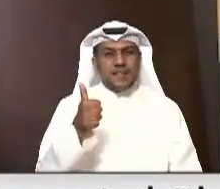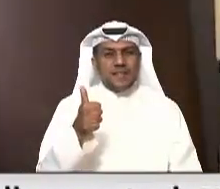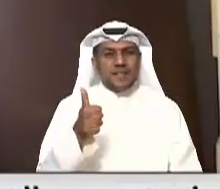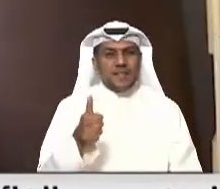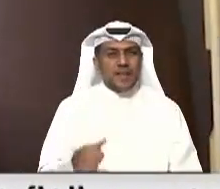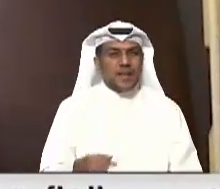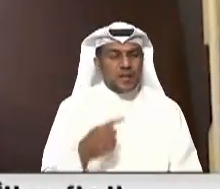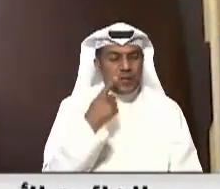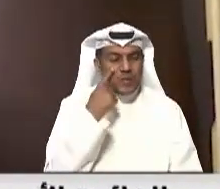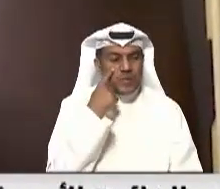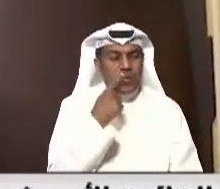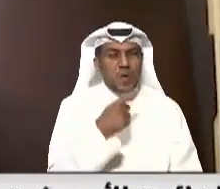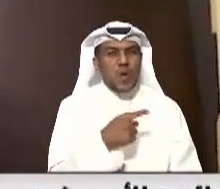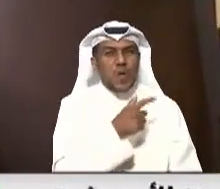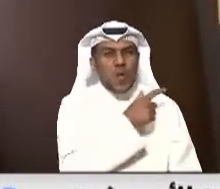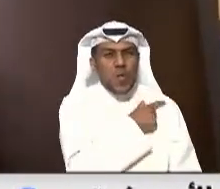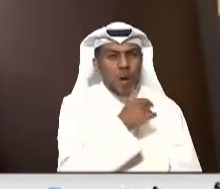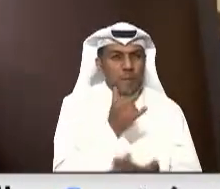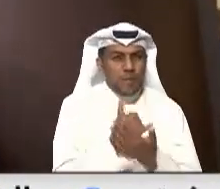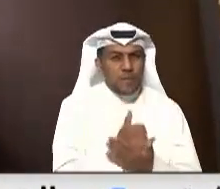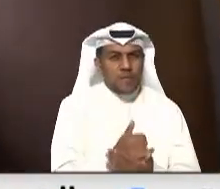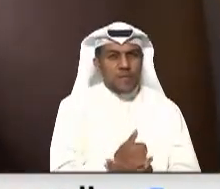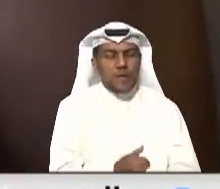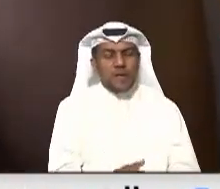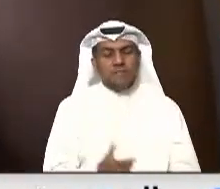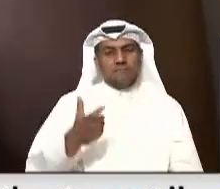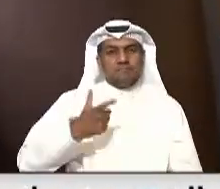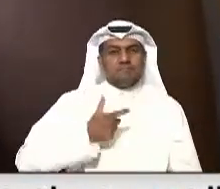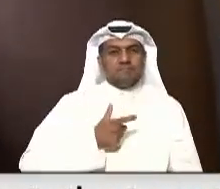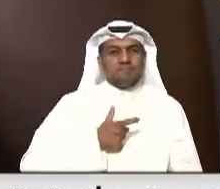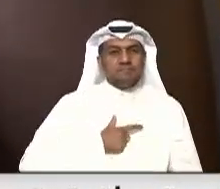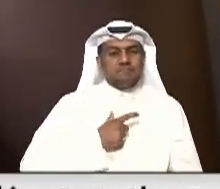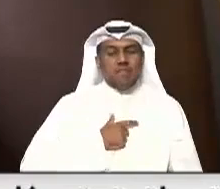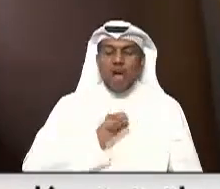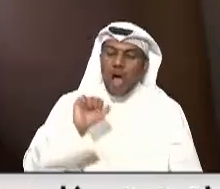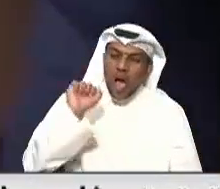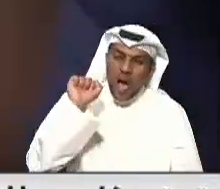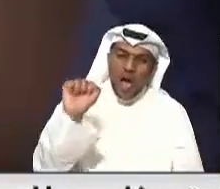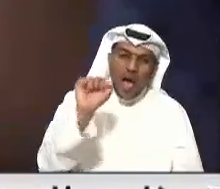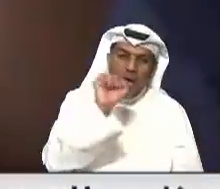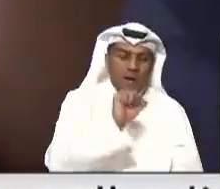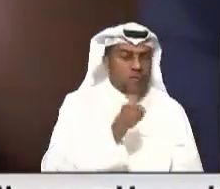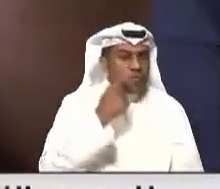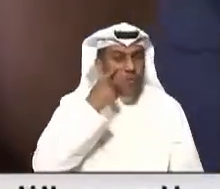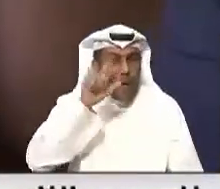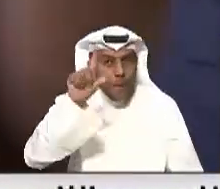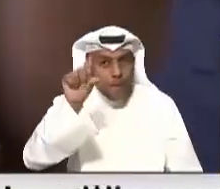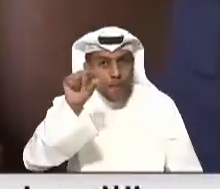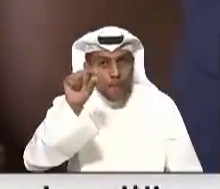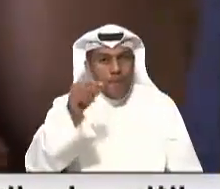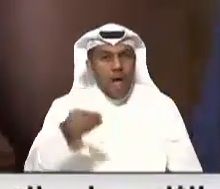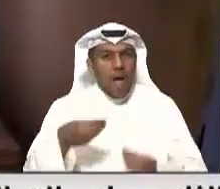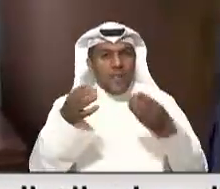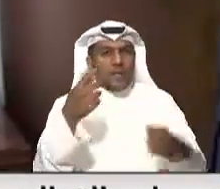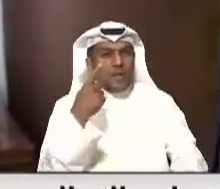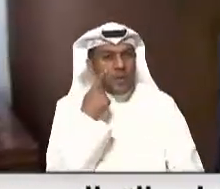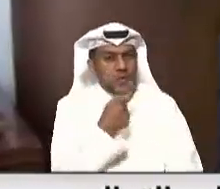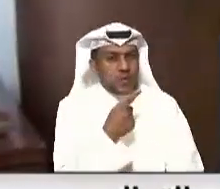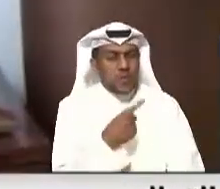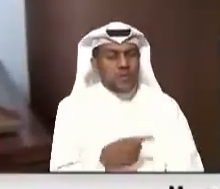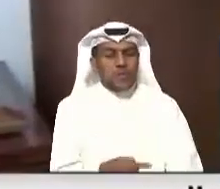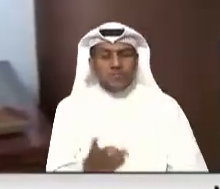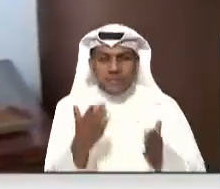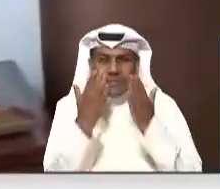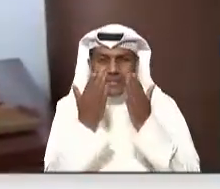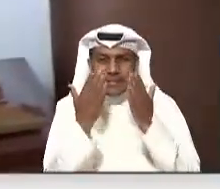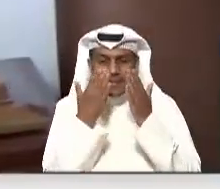خالد الصباح بميدالية القائد والتي تمنح بشكل استثنائي إلى الطلاب المتميزين خلال التدريبات والدراسة،